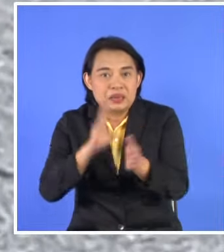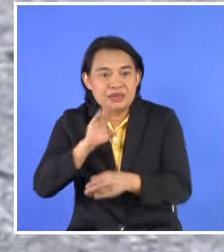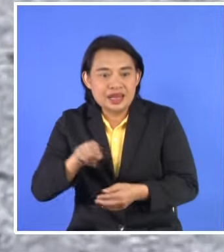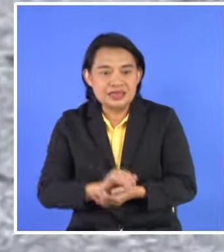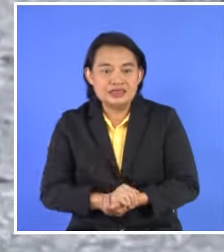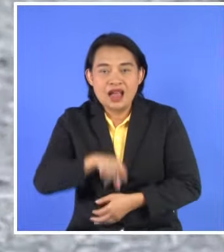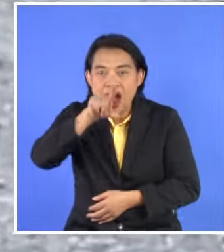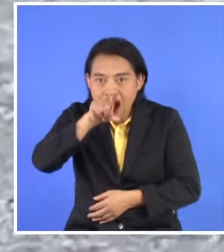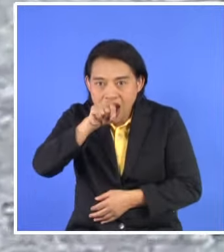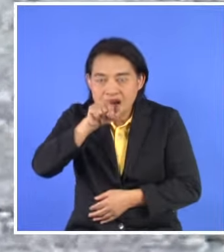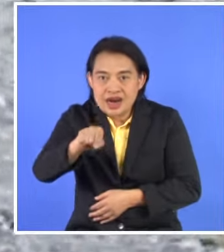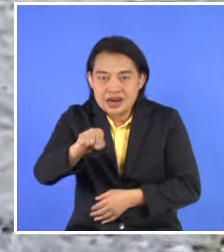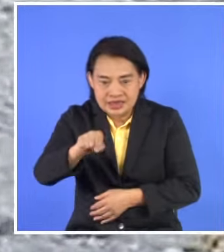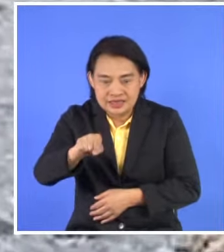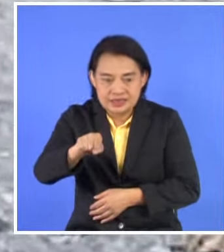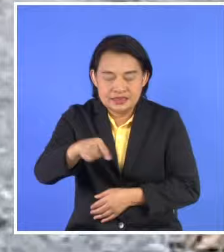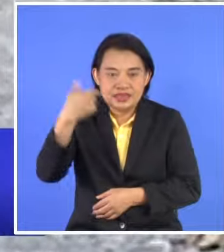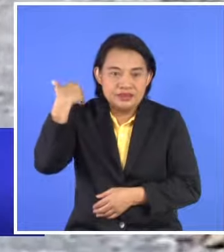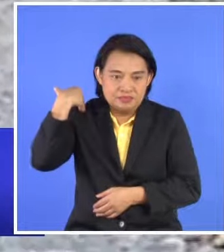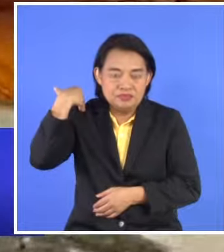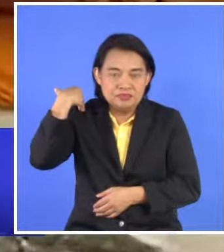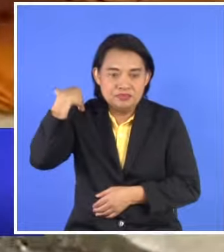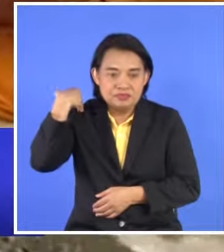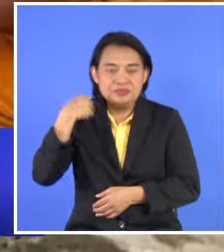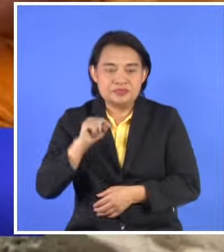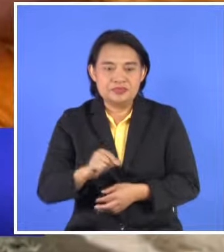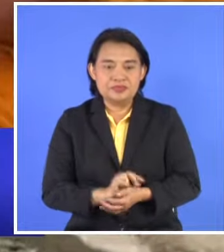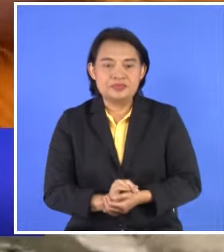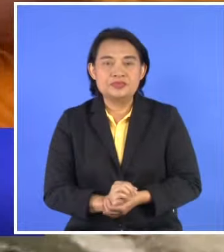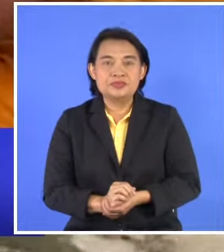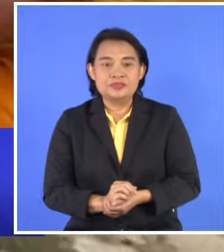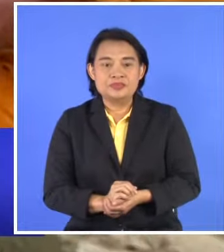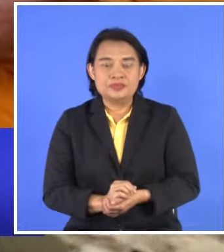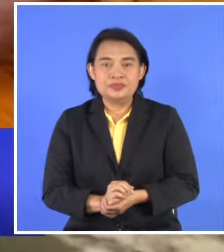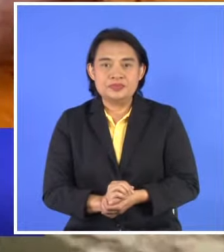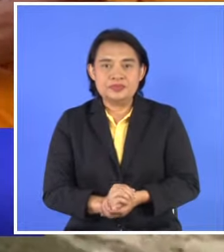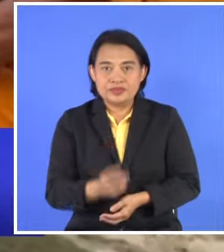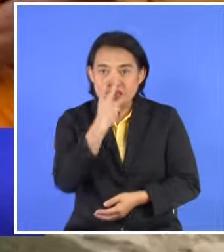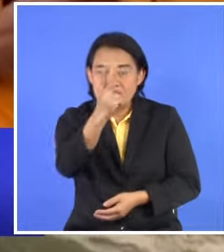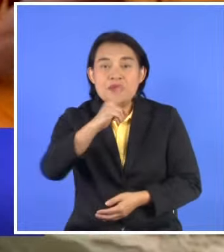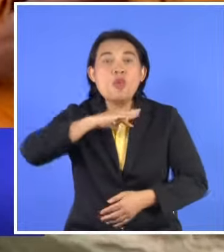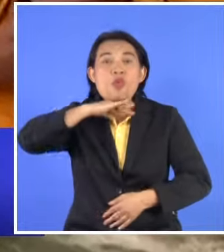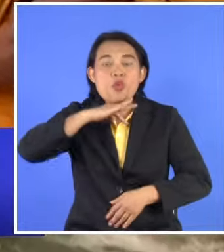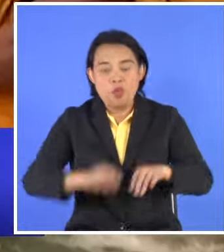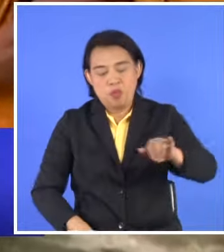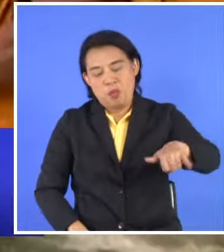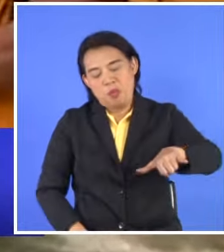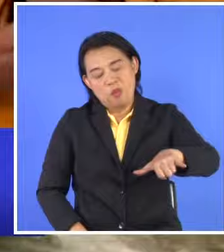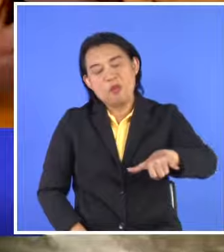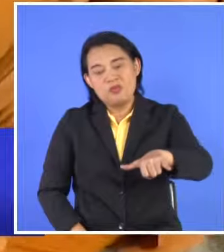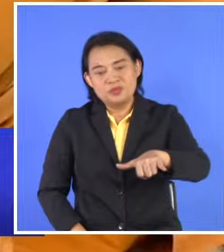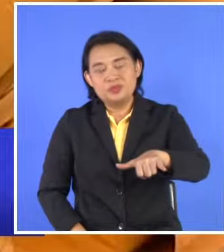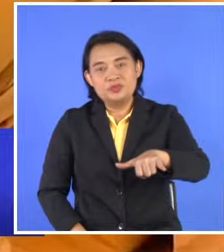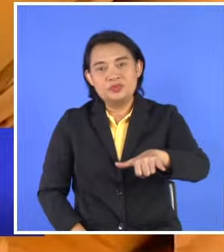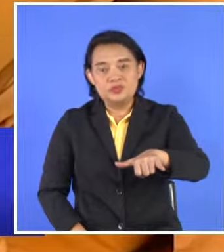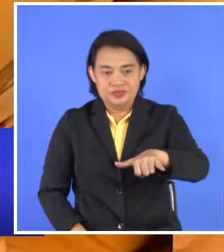หมาไก่มีทุกชนิดแหละในสมักสงฆ์เนี่ยเออเนี่ยเห็นมั้ยเจ้าเจ้าแพนเค้กที่วนี้ก็มากินคือเขาบอกว่าเนี่ยไอ้เจ้า